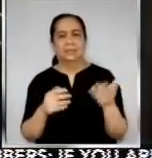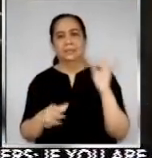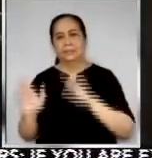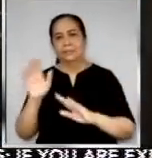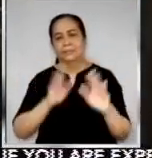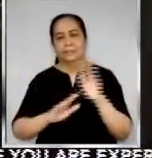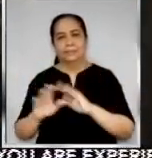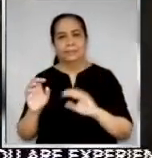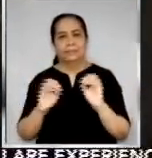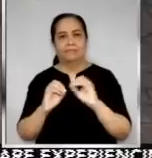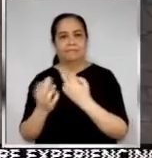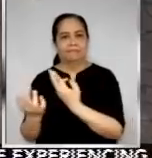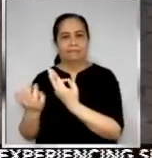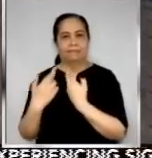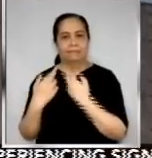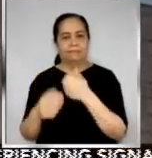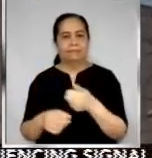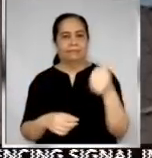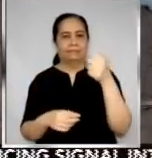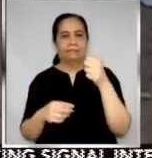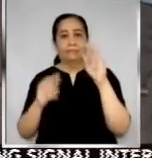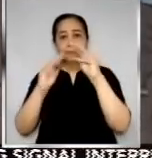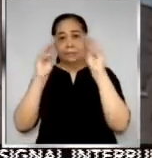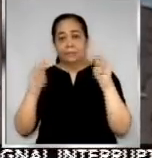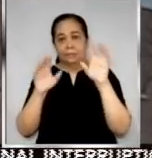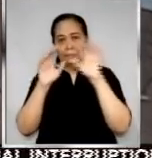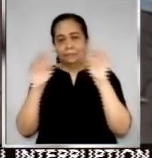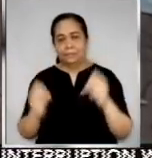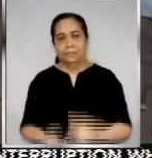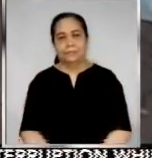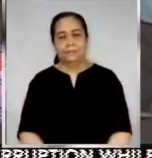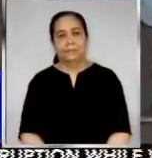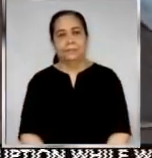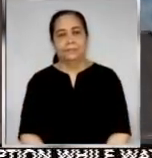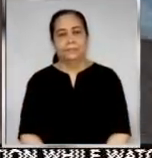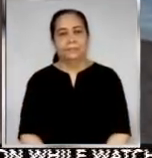tugon dito ang Malacanang. Rida Reyes, nakatutok, 24 oras.